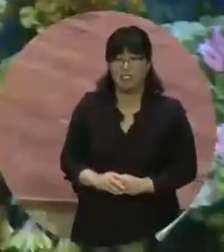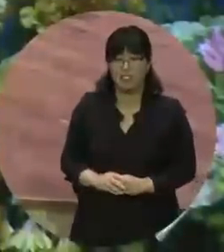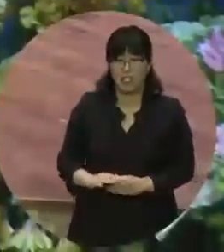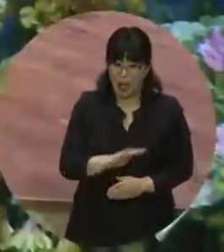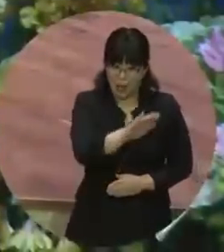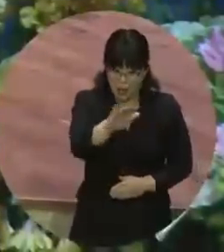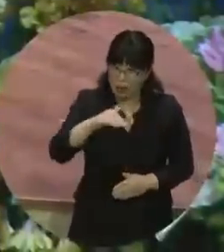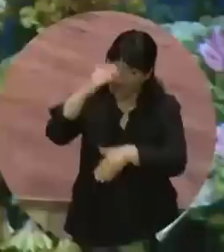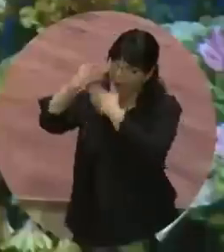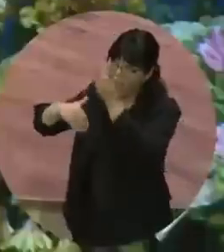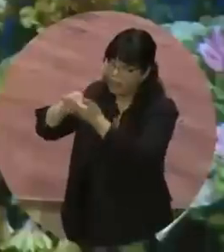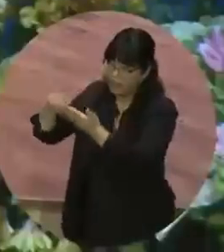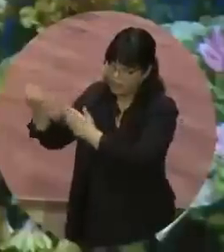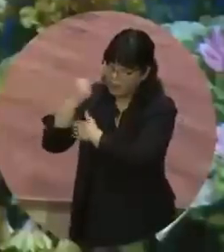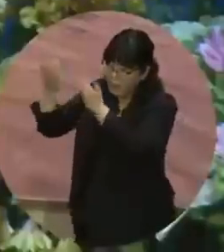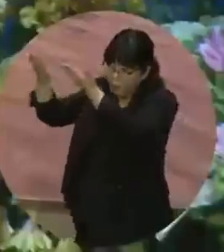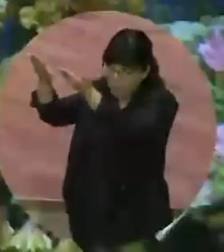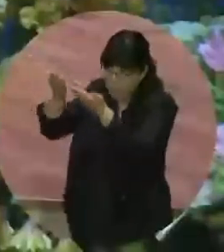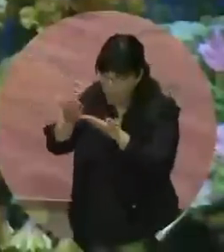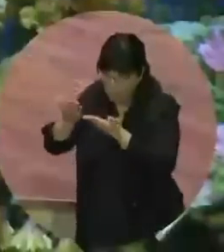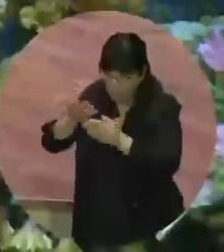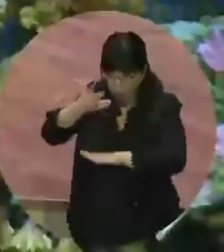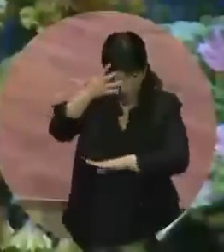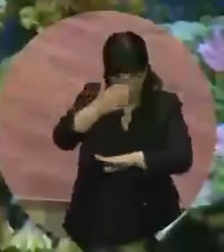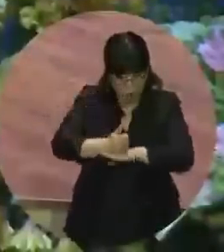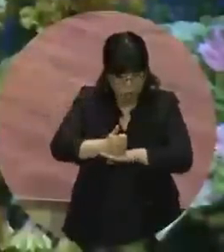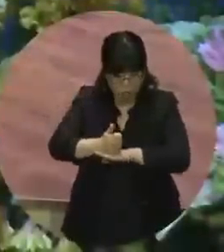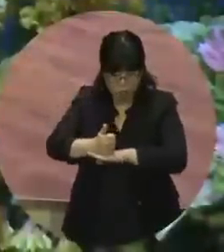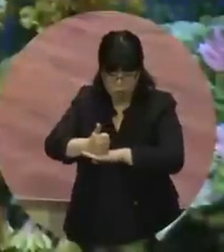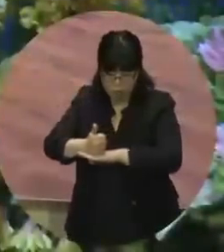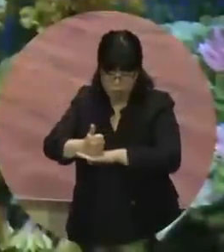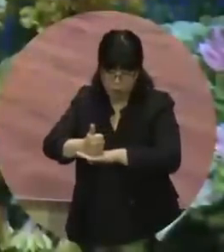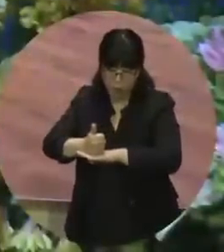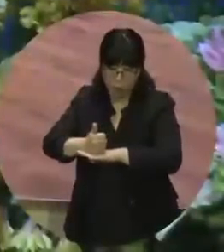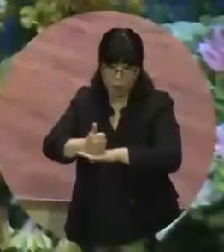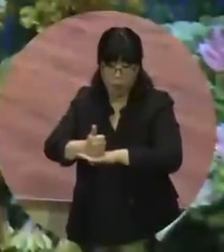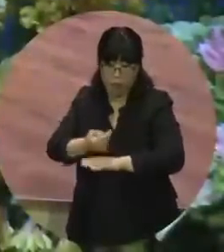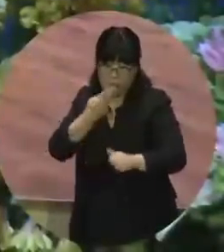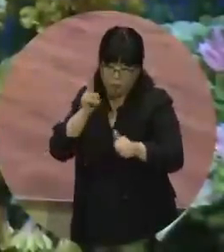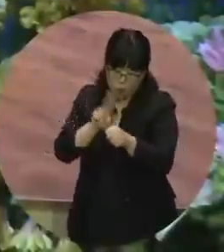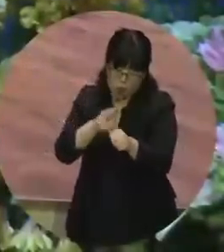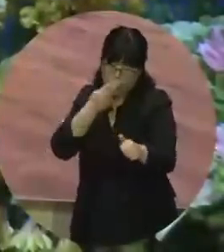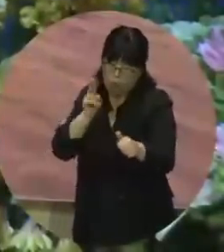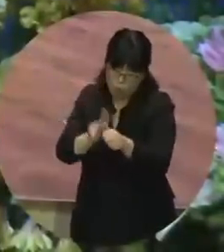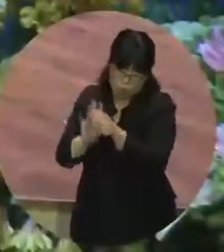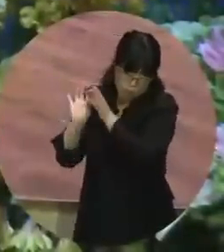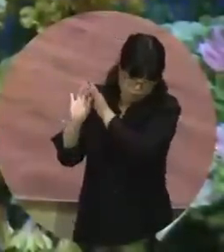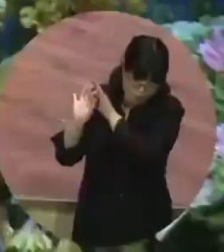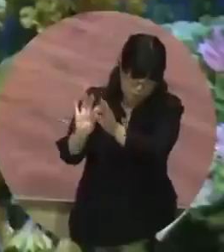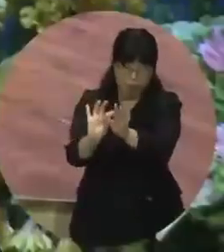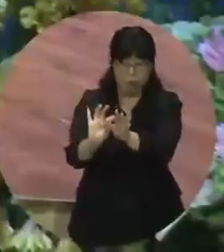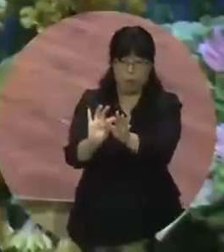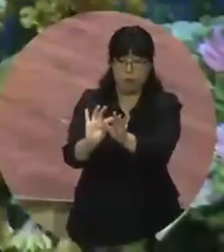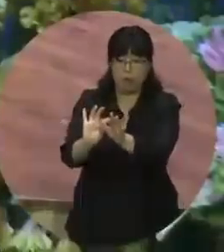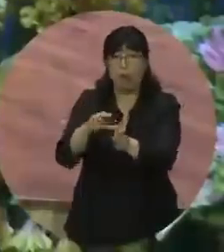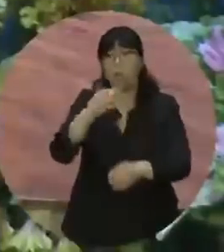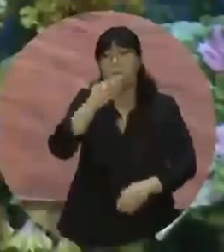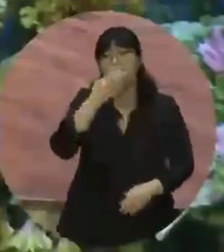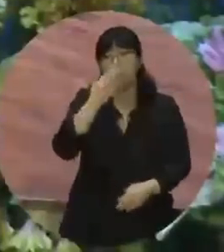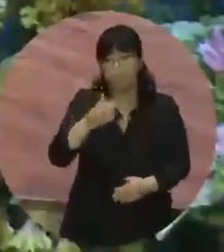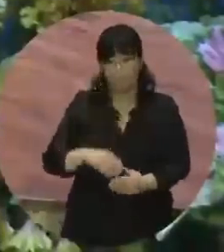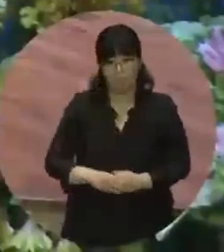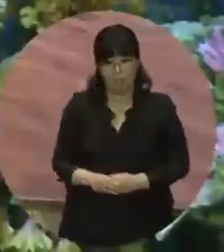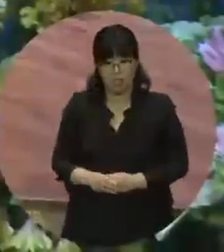도전이 가능합니다. 믿음에 도전해요. 믿는 사람이 소극적이 돼가 세상 사람들보다 배짱도 없고 스케일도